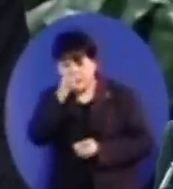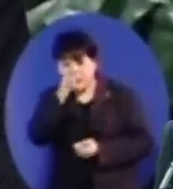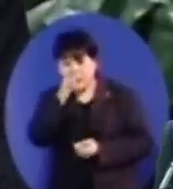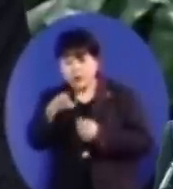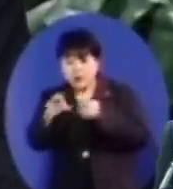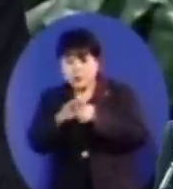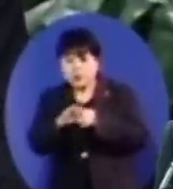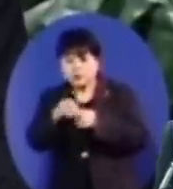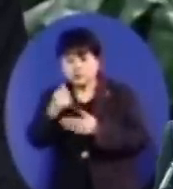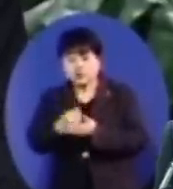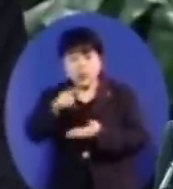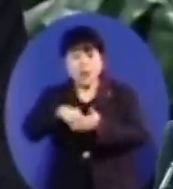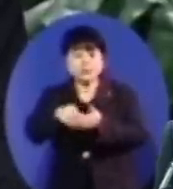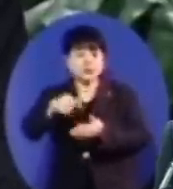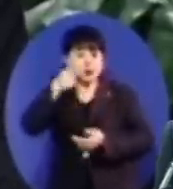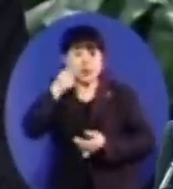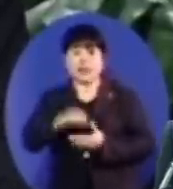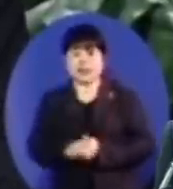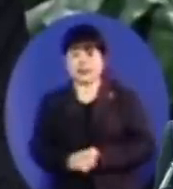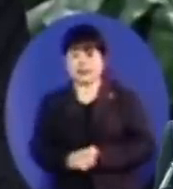죄의 빚을 못 갚지요.